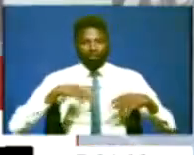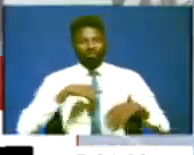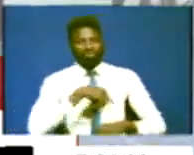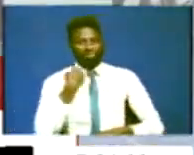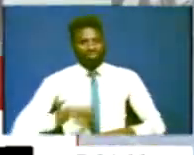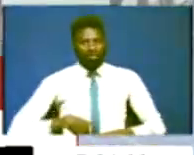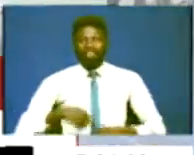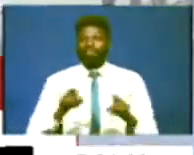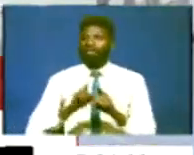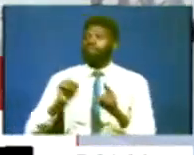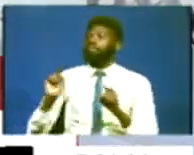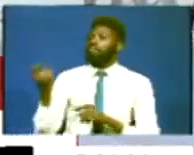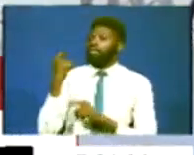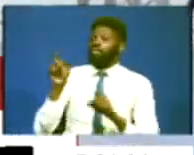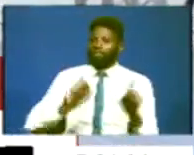people.